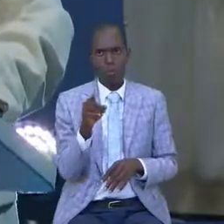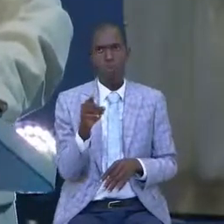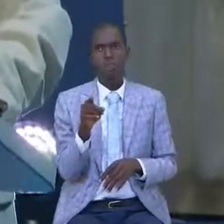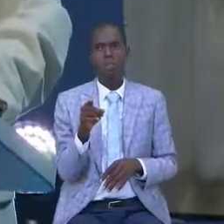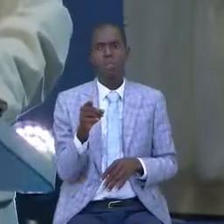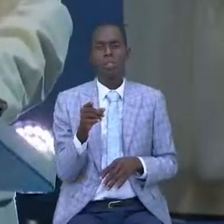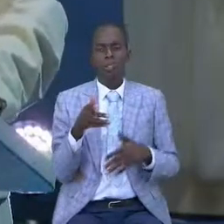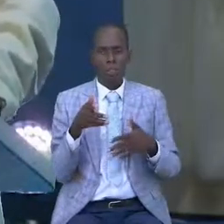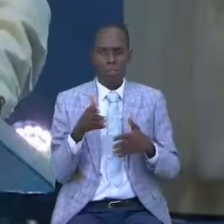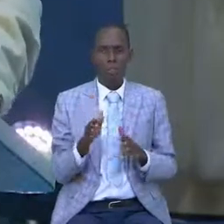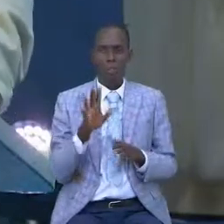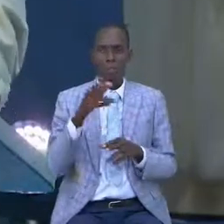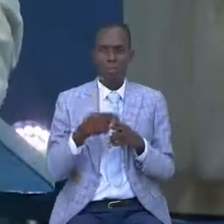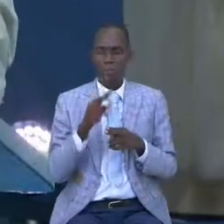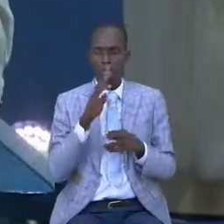donnent leur vie au Seigneur.